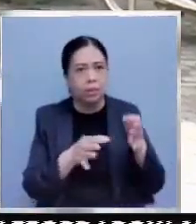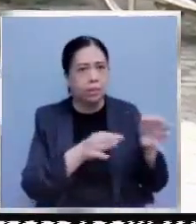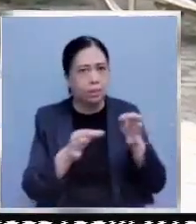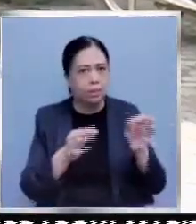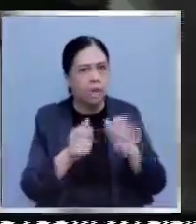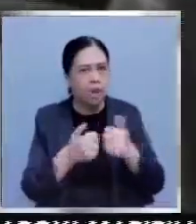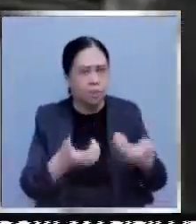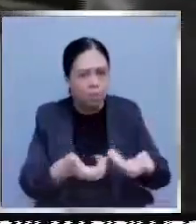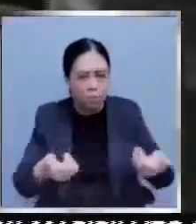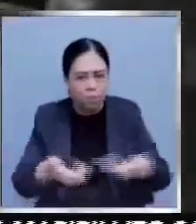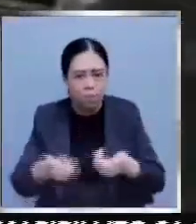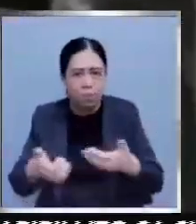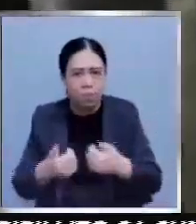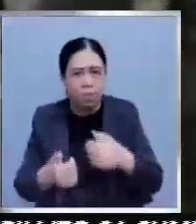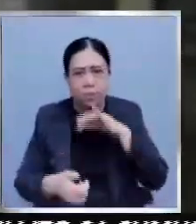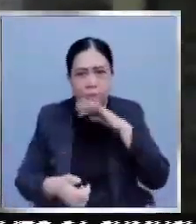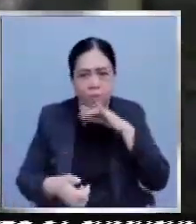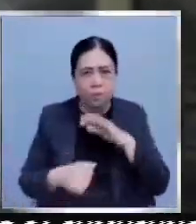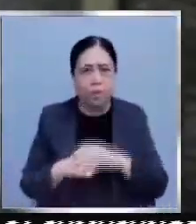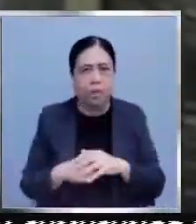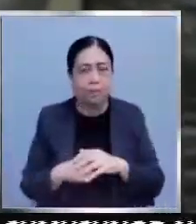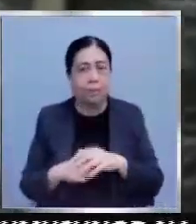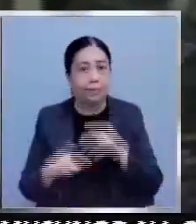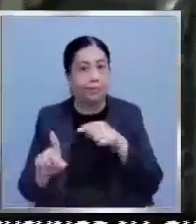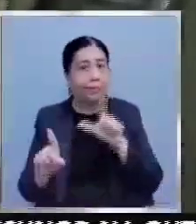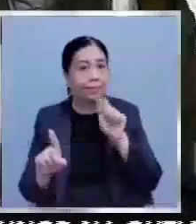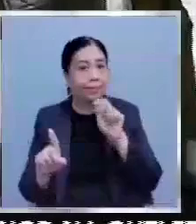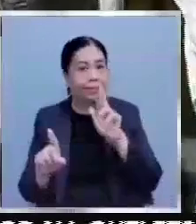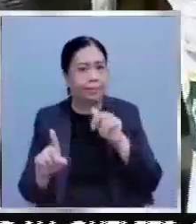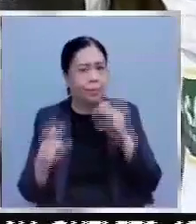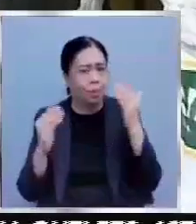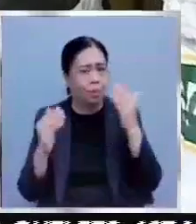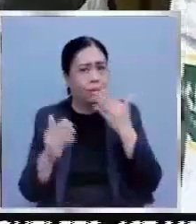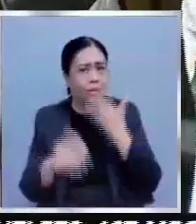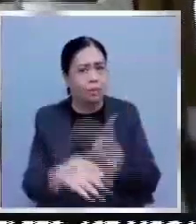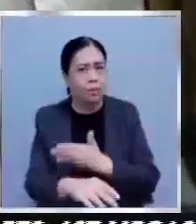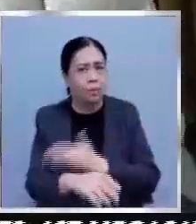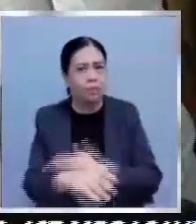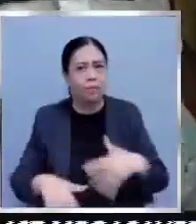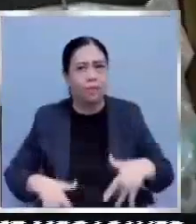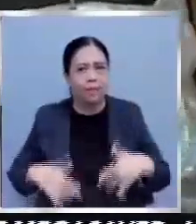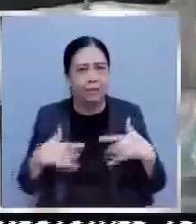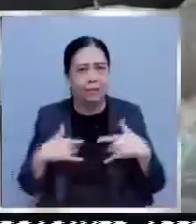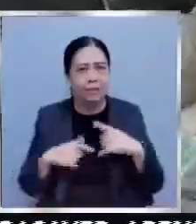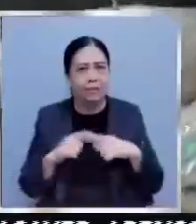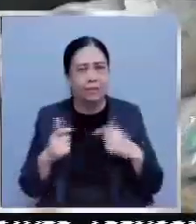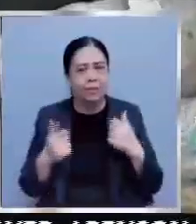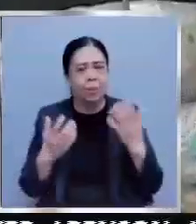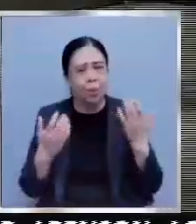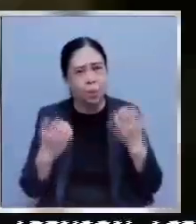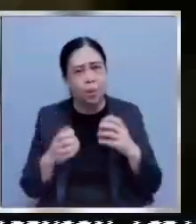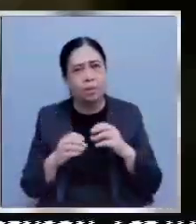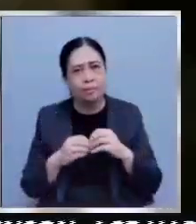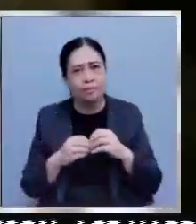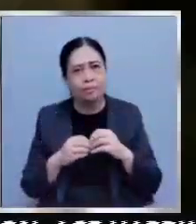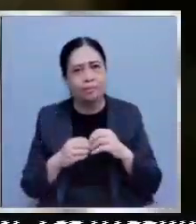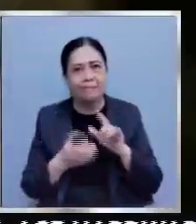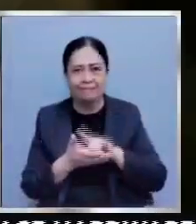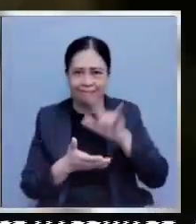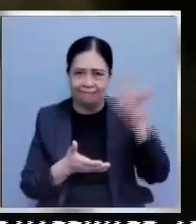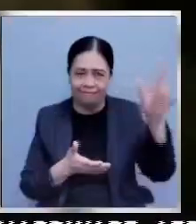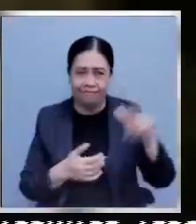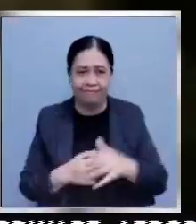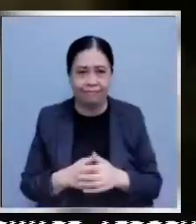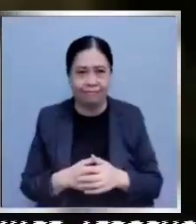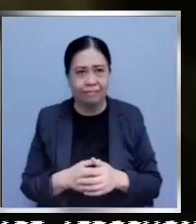segregation pero si Larry na umaasam ng mas magandang buhay hindi maiwasang maghangad na makapag-abroad mas maganda maganda